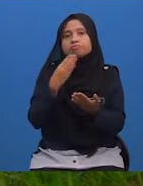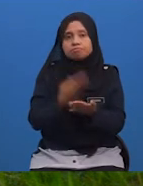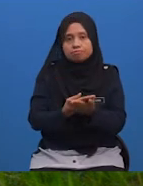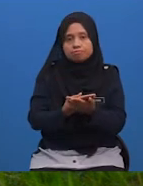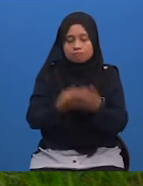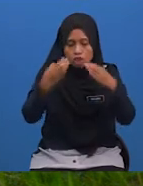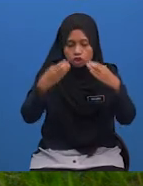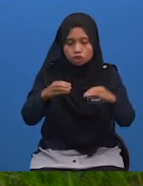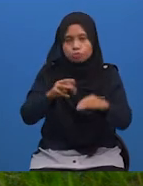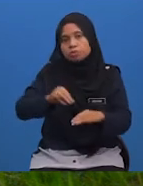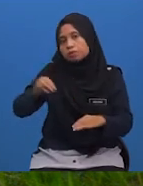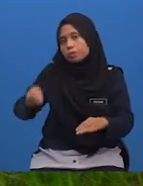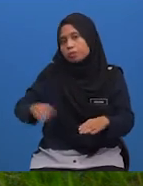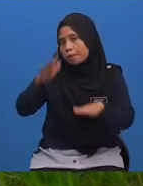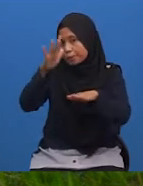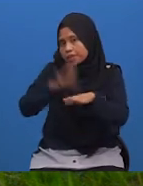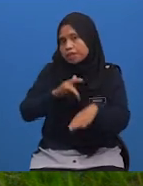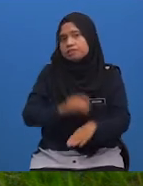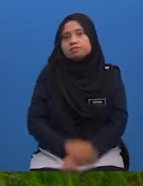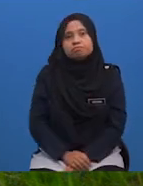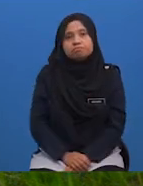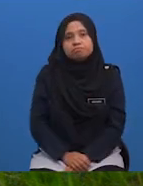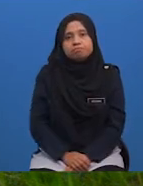Baik. Cuba murid-murid panggil.